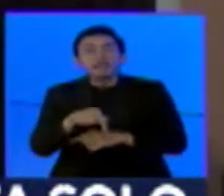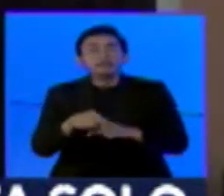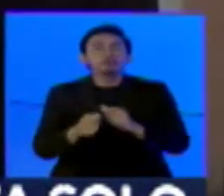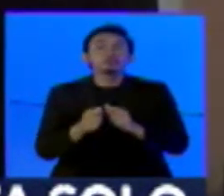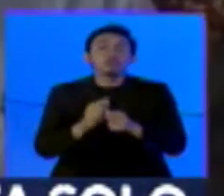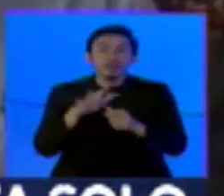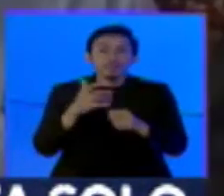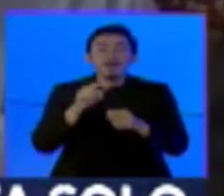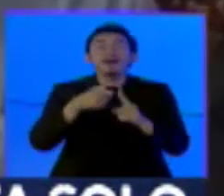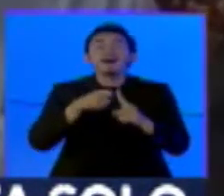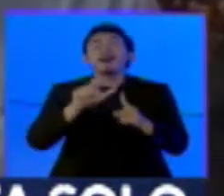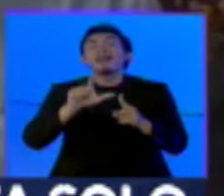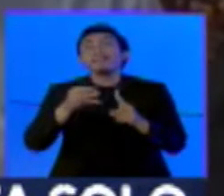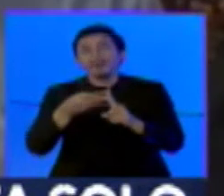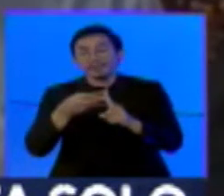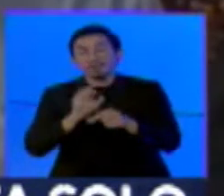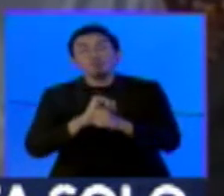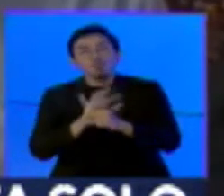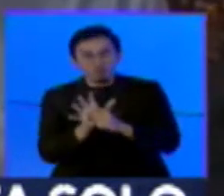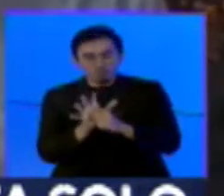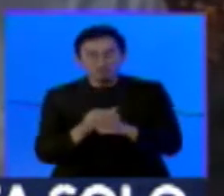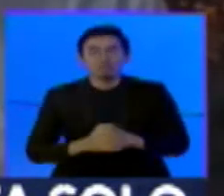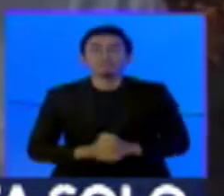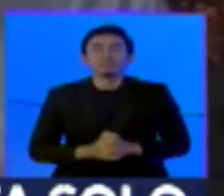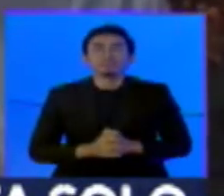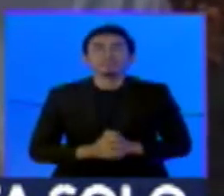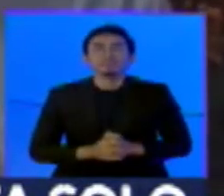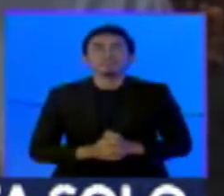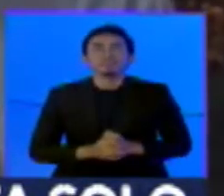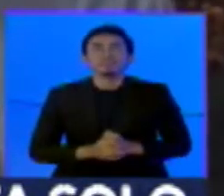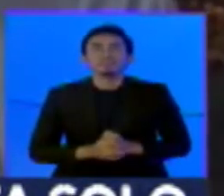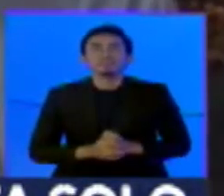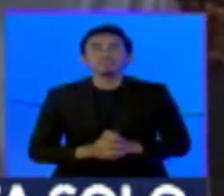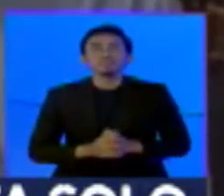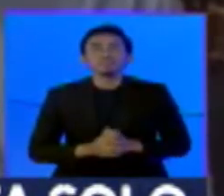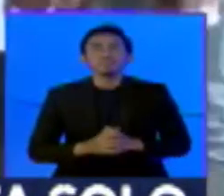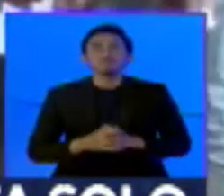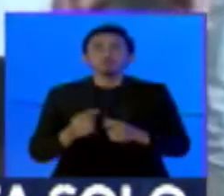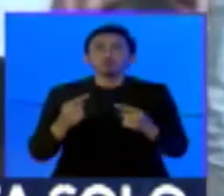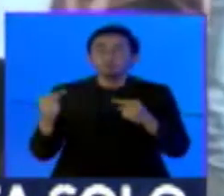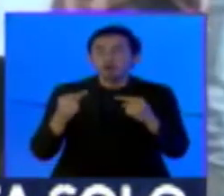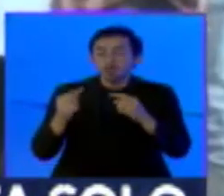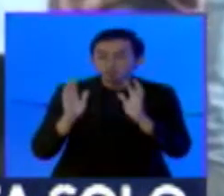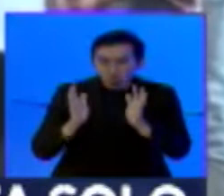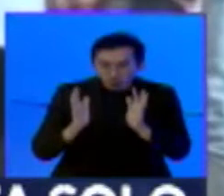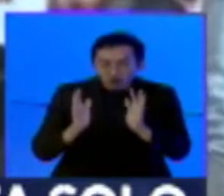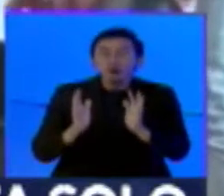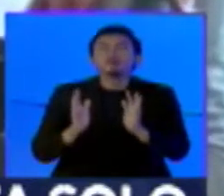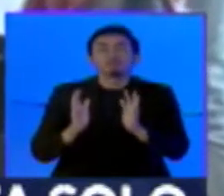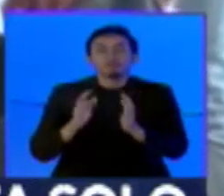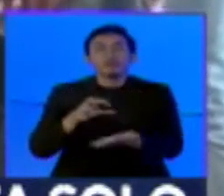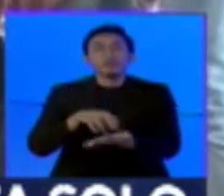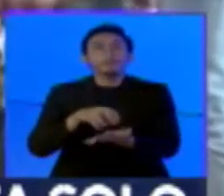Corona. Pengumuman disampaikan usai rapat koordinasi penanganan COVID-19 di Loji Gandrung Jumat